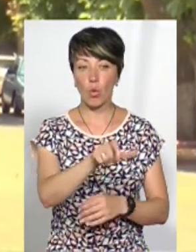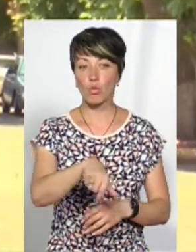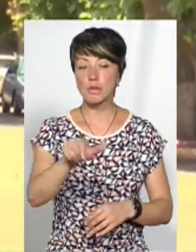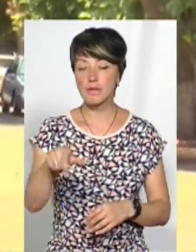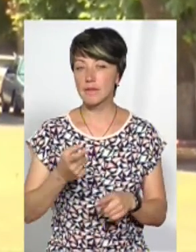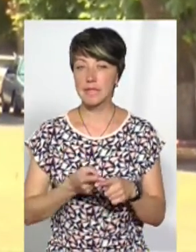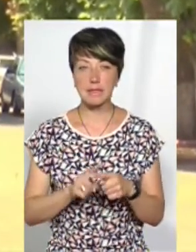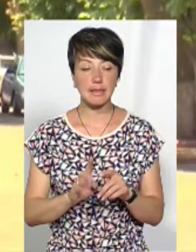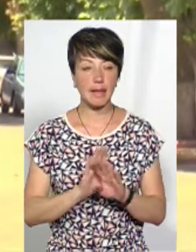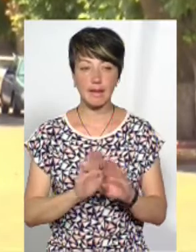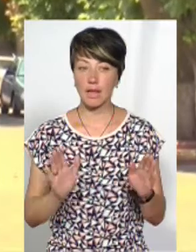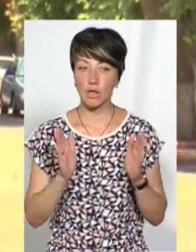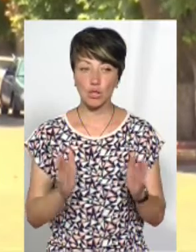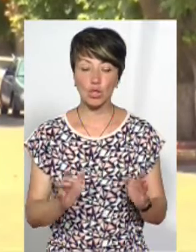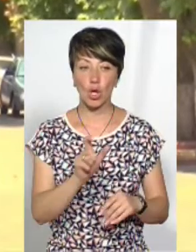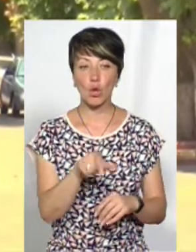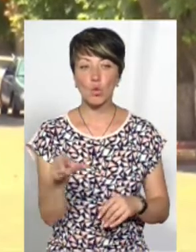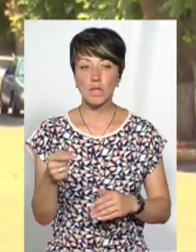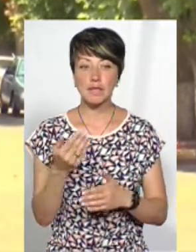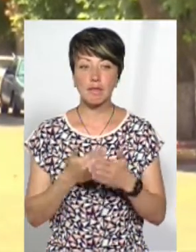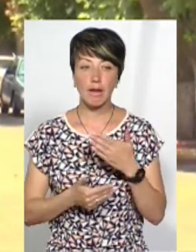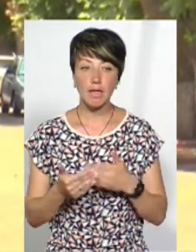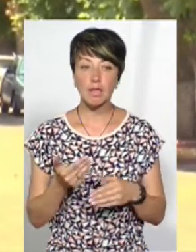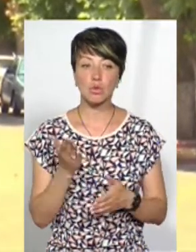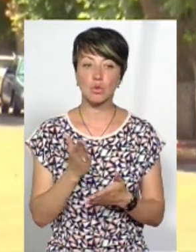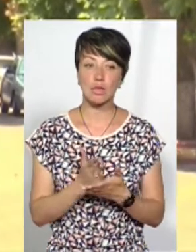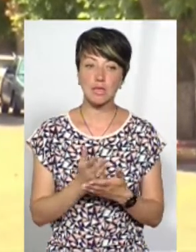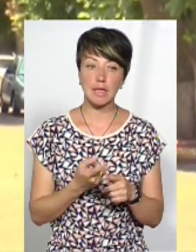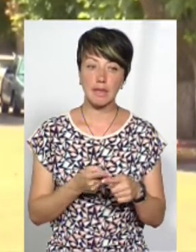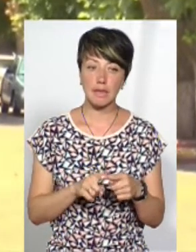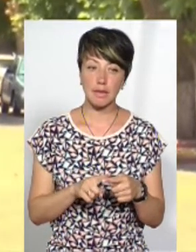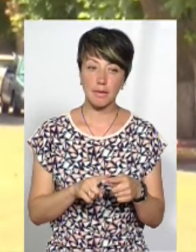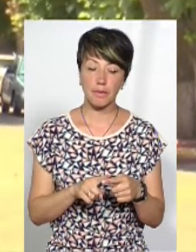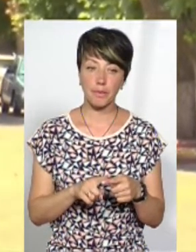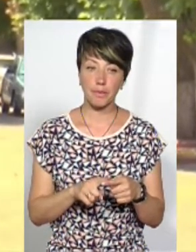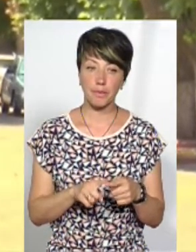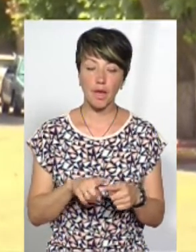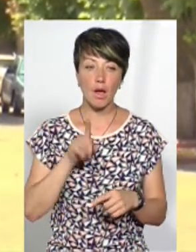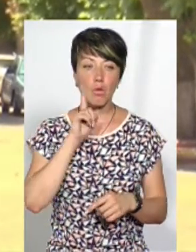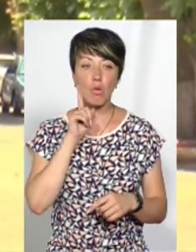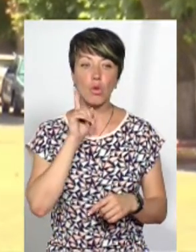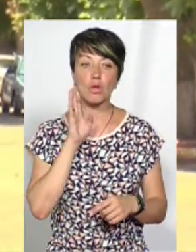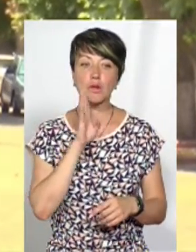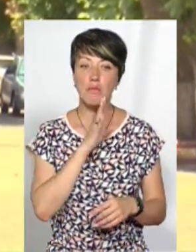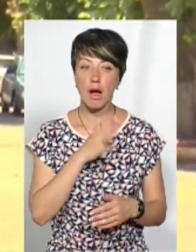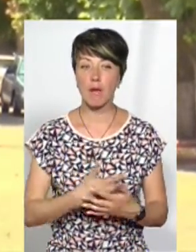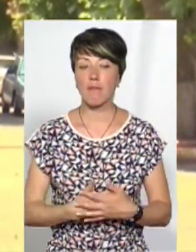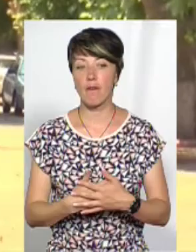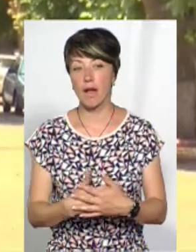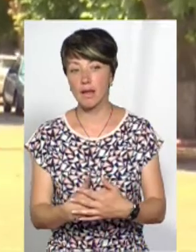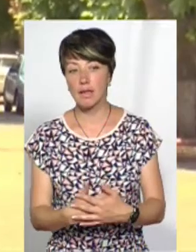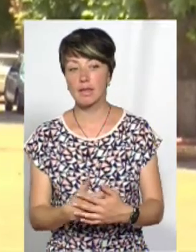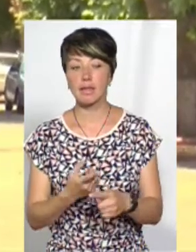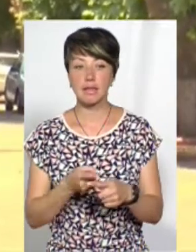І це не лише люди з обмеженими можливостями, це і молоді мами, вагітні, це і,